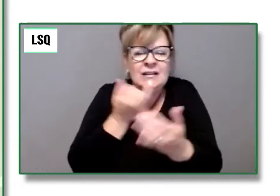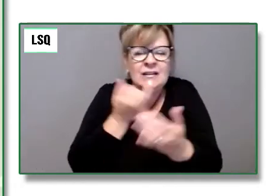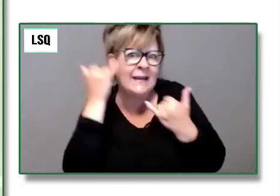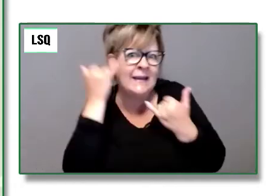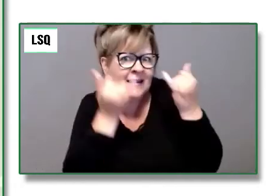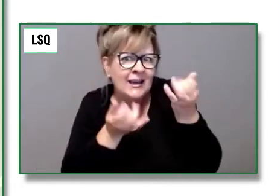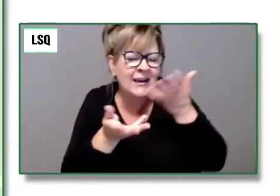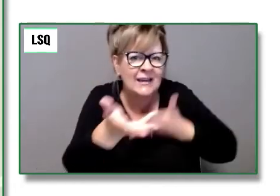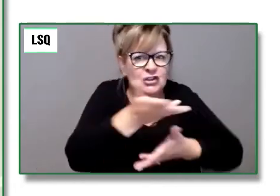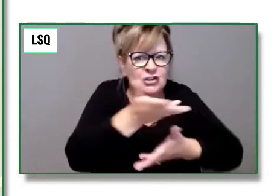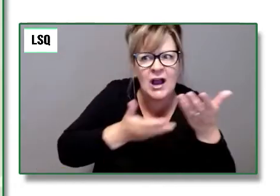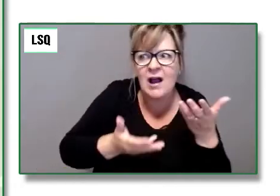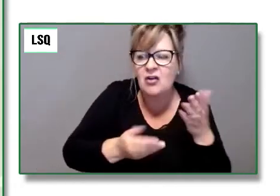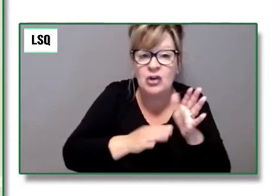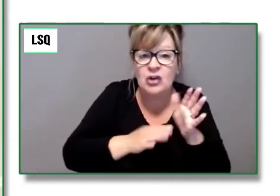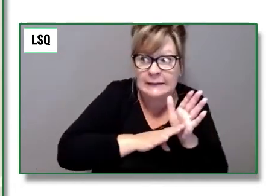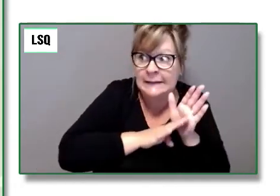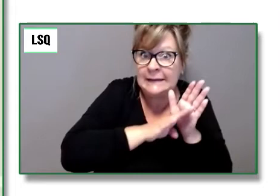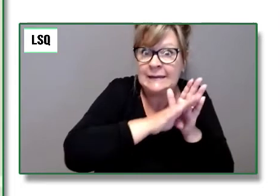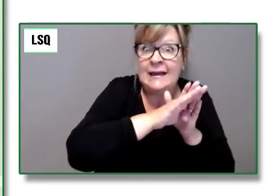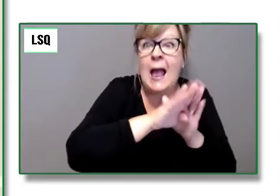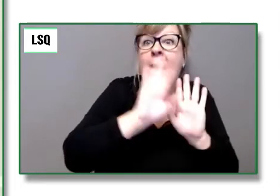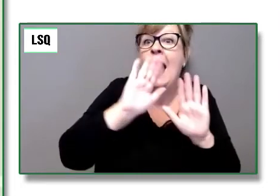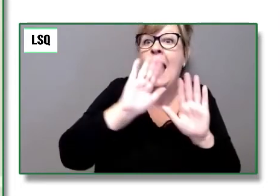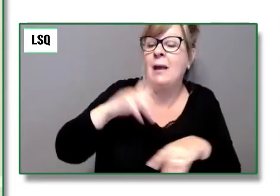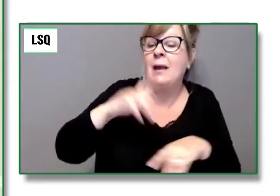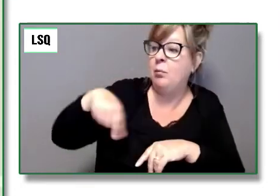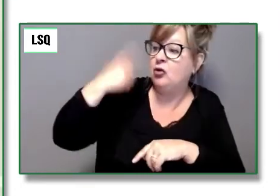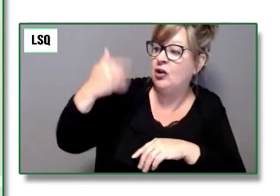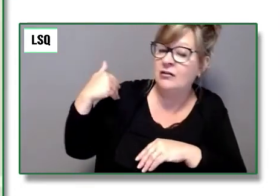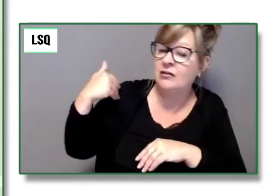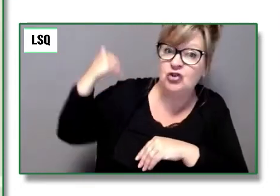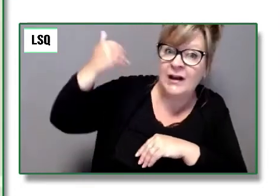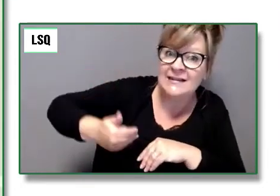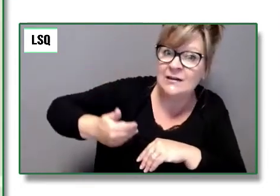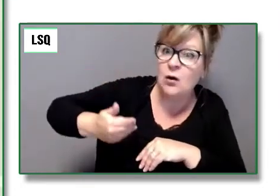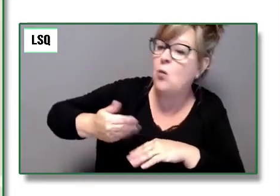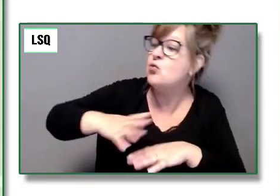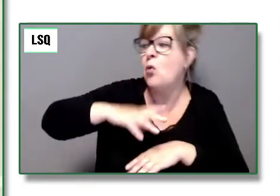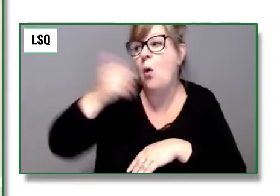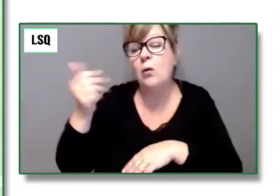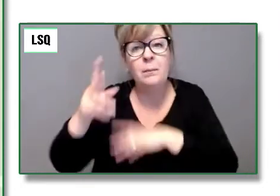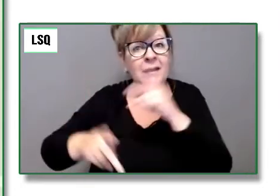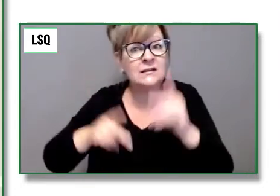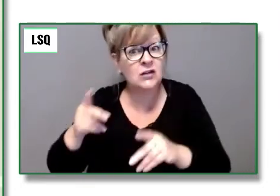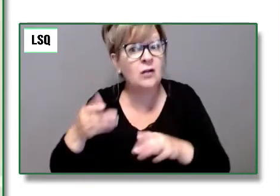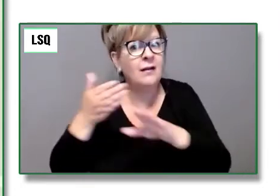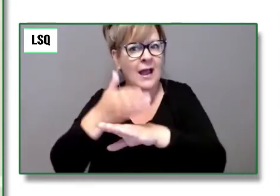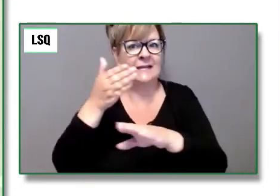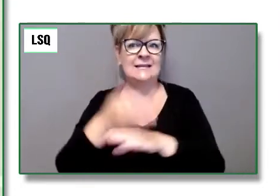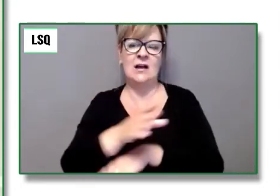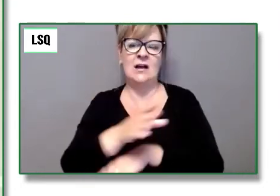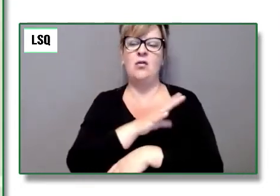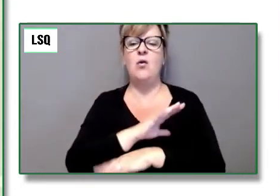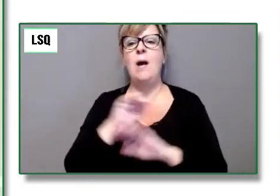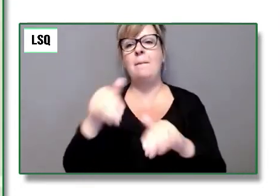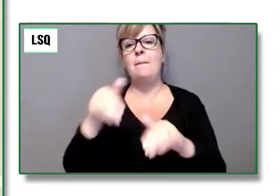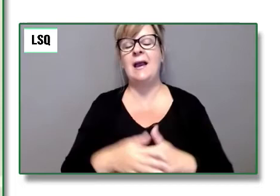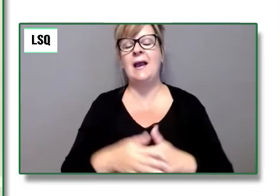également. Et au bout du compte, c'est de cela qu'il s'agit. Il s'agit de